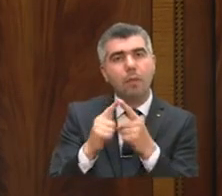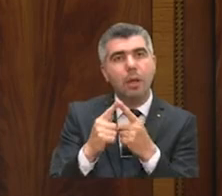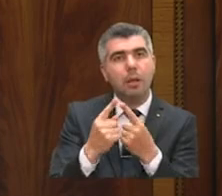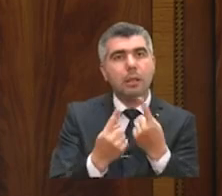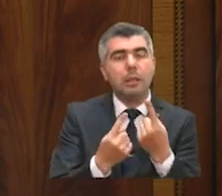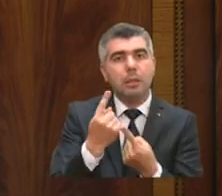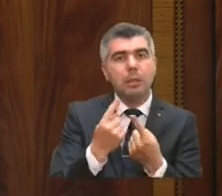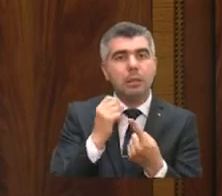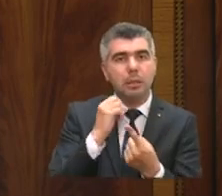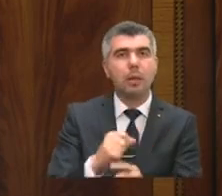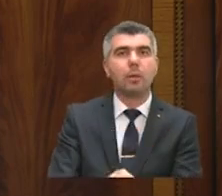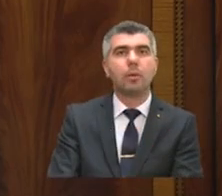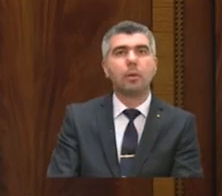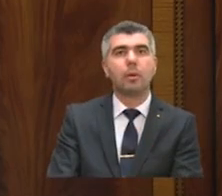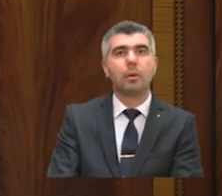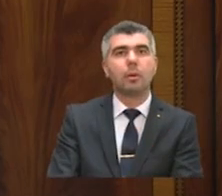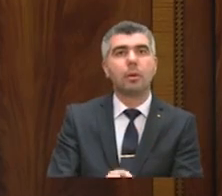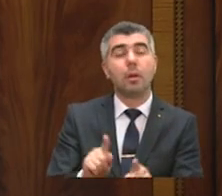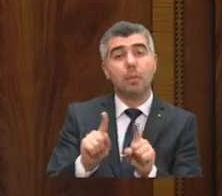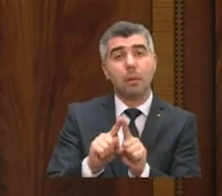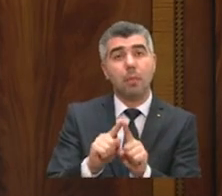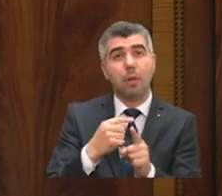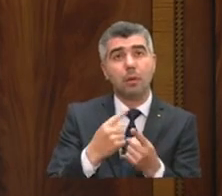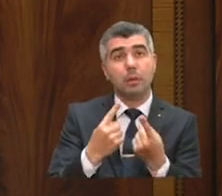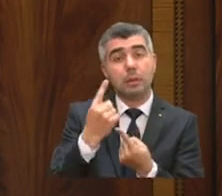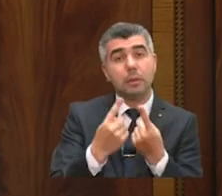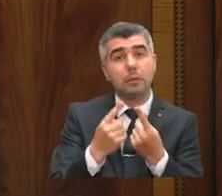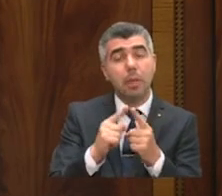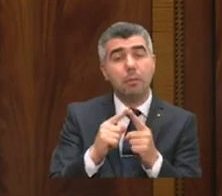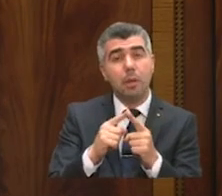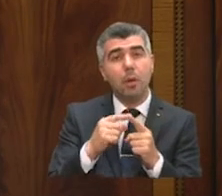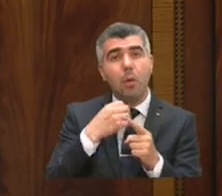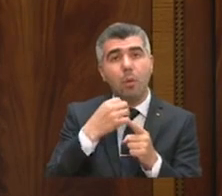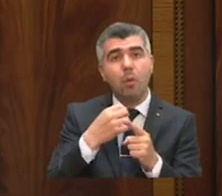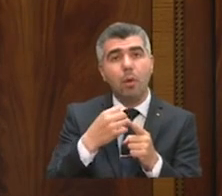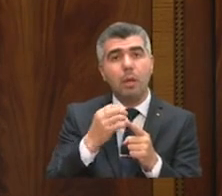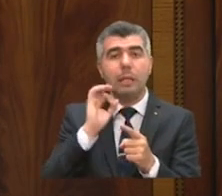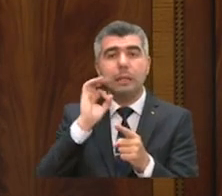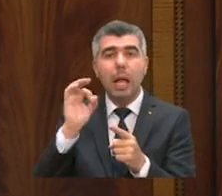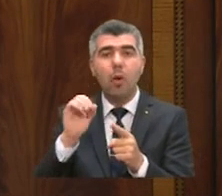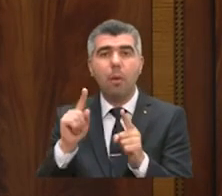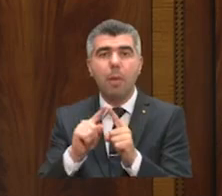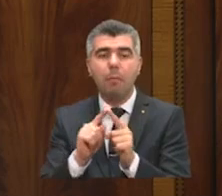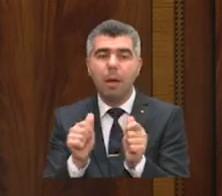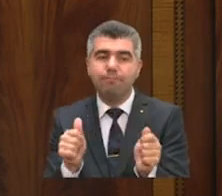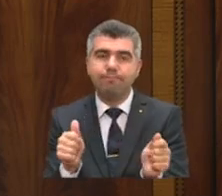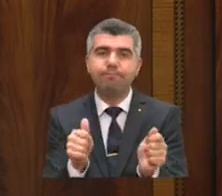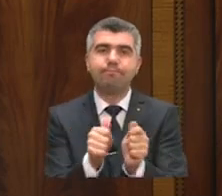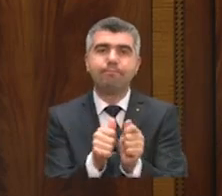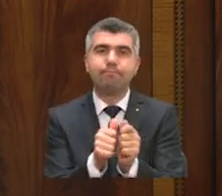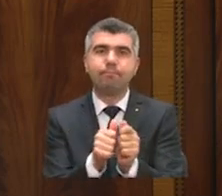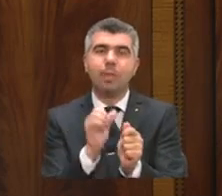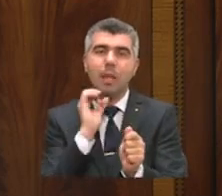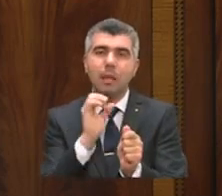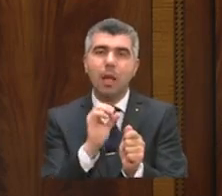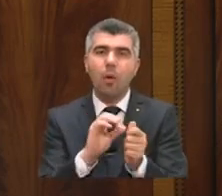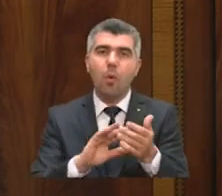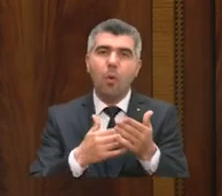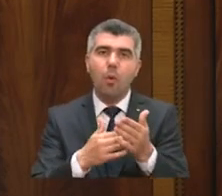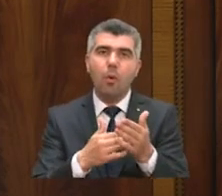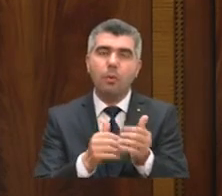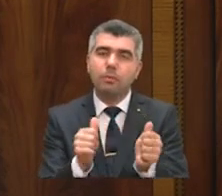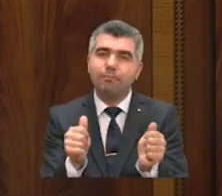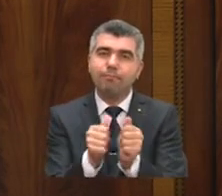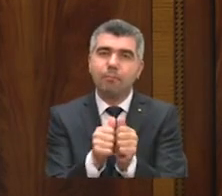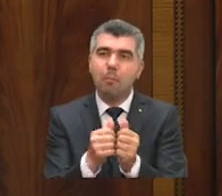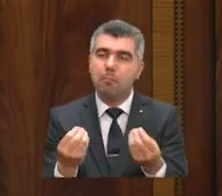الاعمال واحد الانشطه، ولا سيما لقيناها تحت شيء علمي، لقيناها عند المثليين بزاف، باش نقولها لك ان كيكون لو كونتاكت كيكون الالتحام كيكون